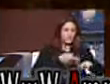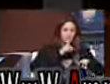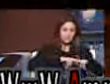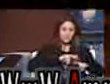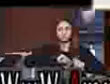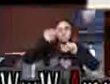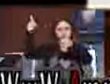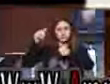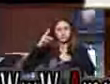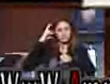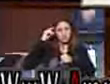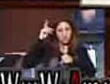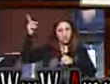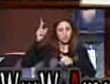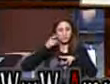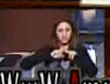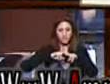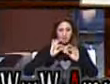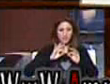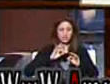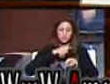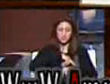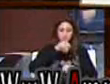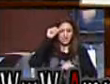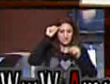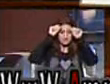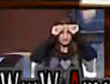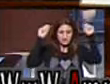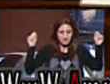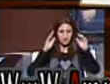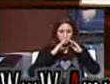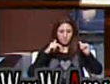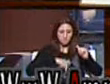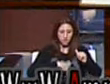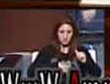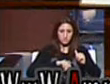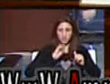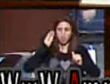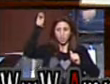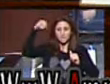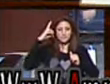تقررها، لكن اعتقد ان مساله عودته هتكون قريبة